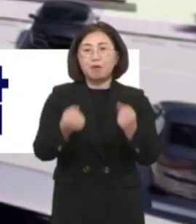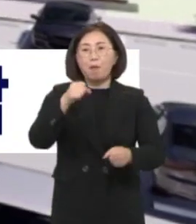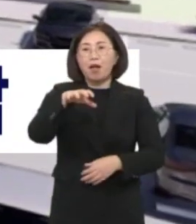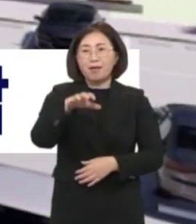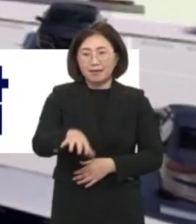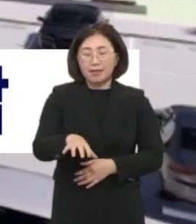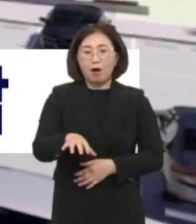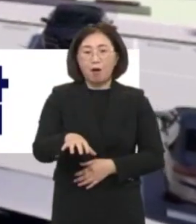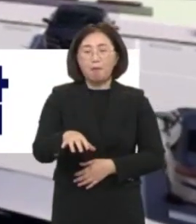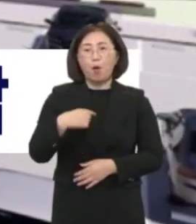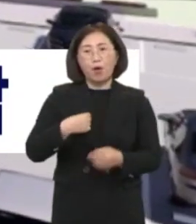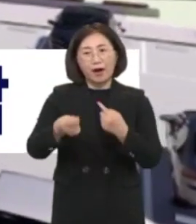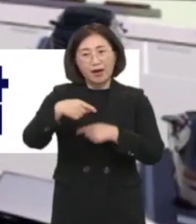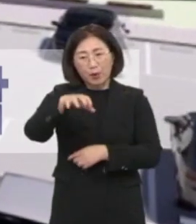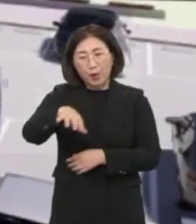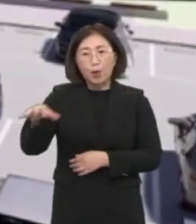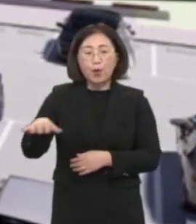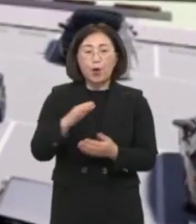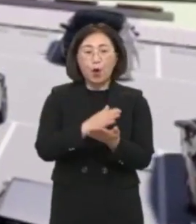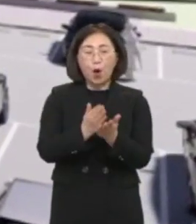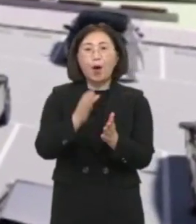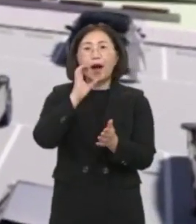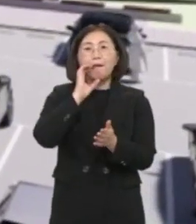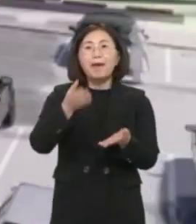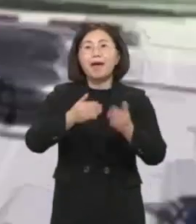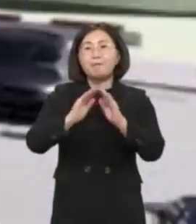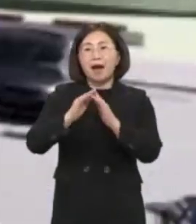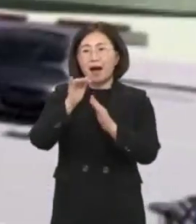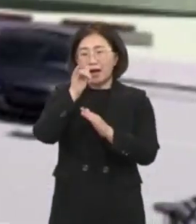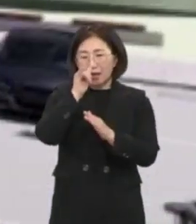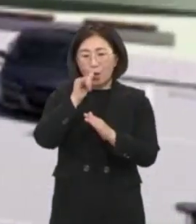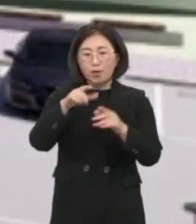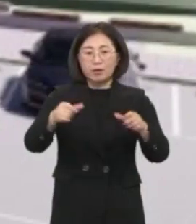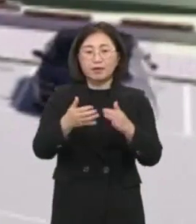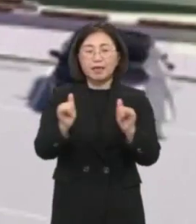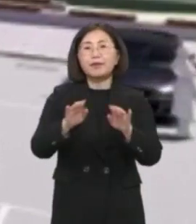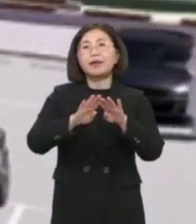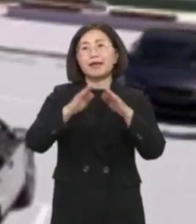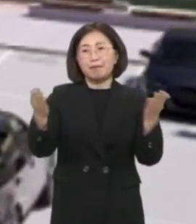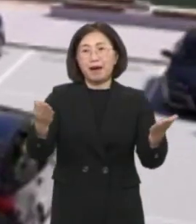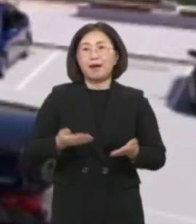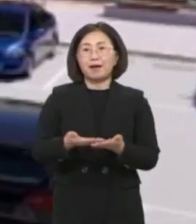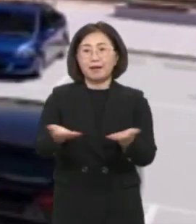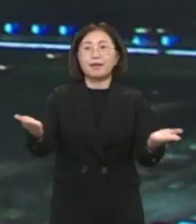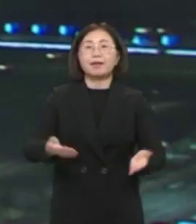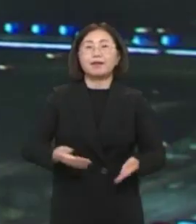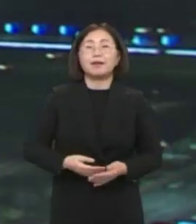GX룸, 카페테리아 등을 갖추게 되며 지역민들에게도 적극 개방할 방침입니다.